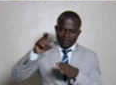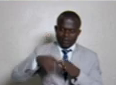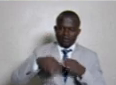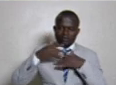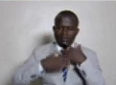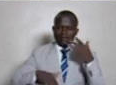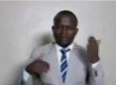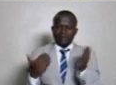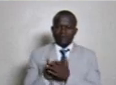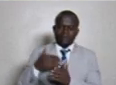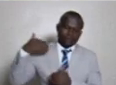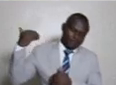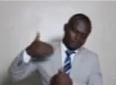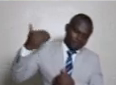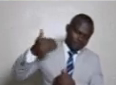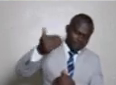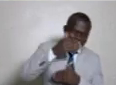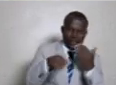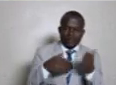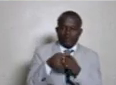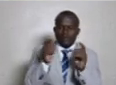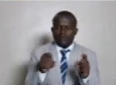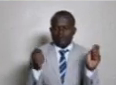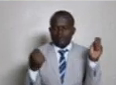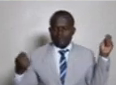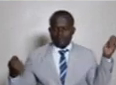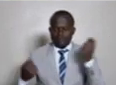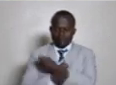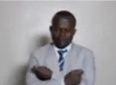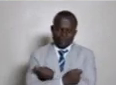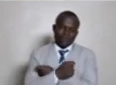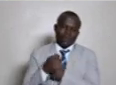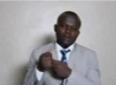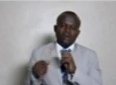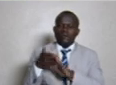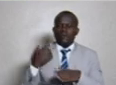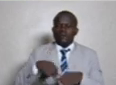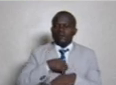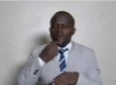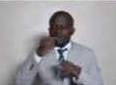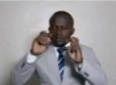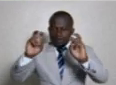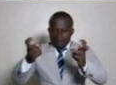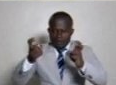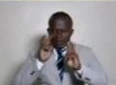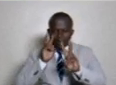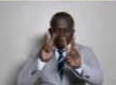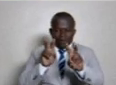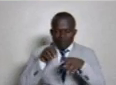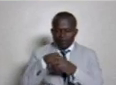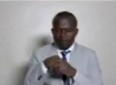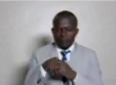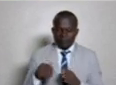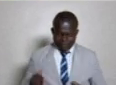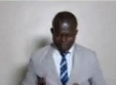mashya. Buri gihe amaraso mashya azana impinduka, azana umuvuduko mwinshi. Navuga ko ubirebye abibona mu